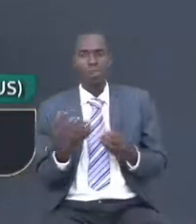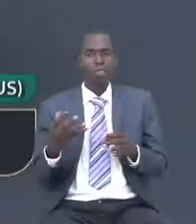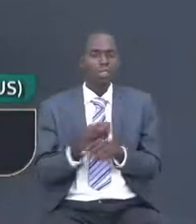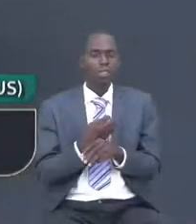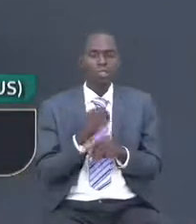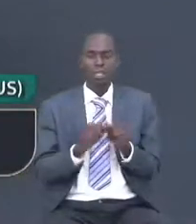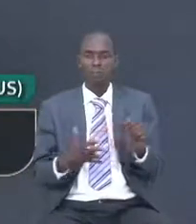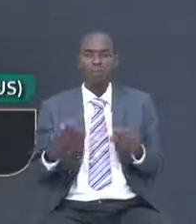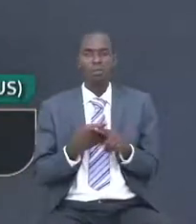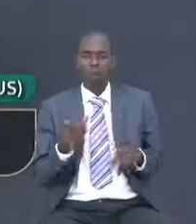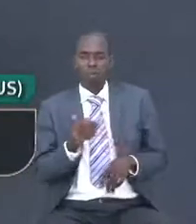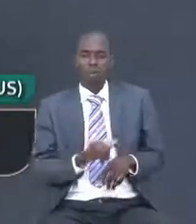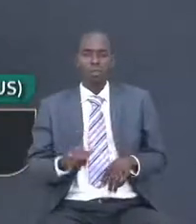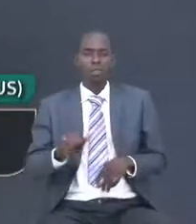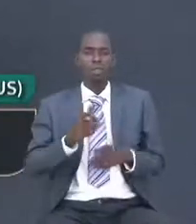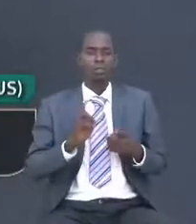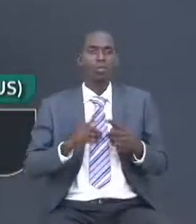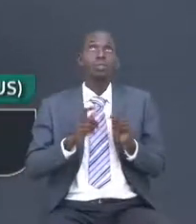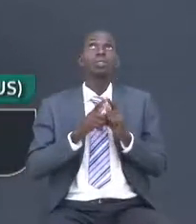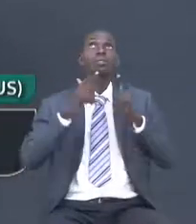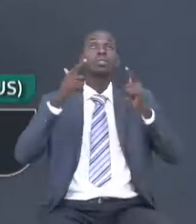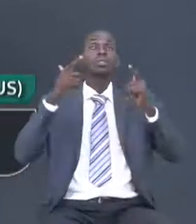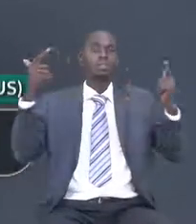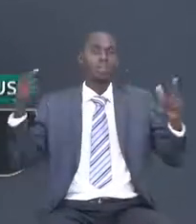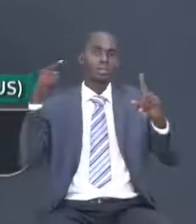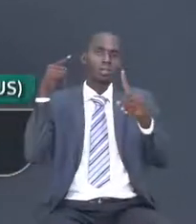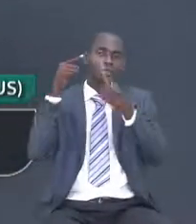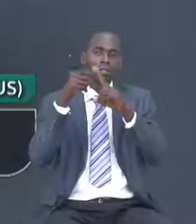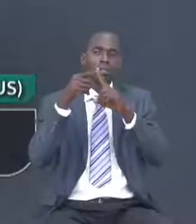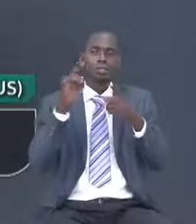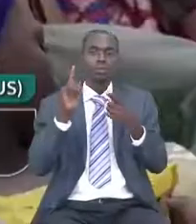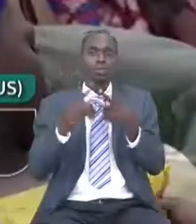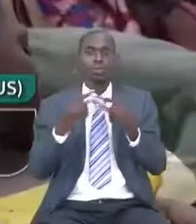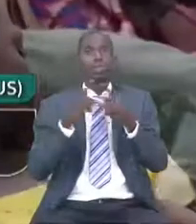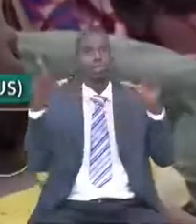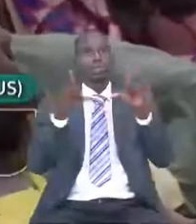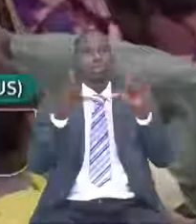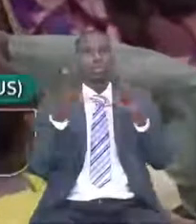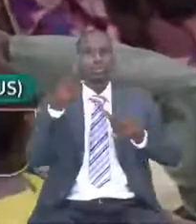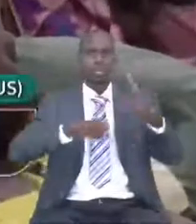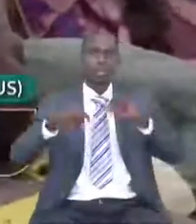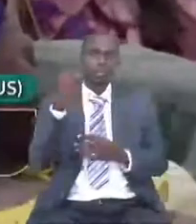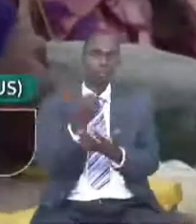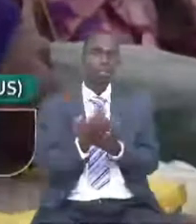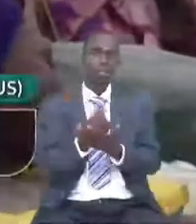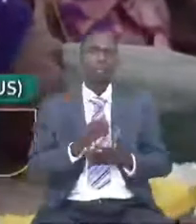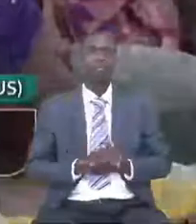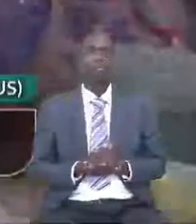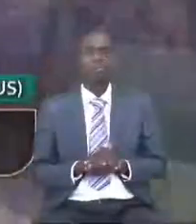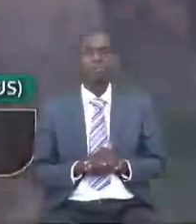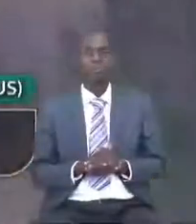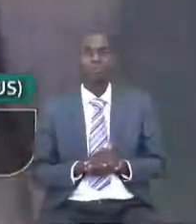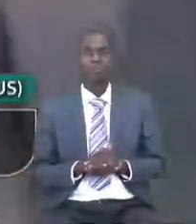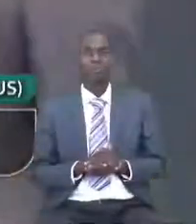superviser, ce que tu dois organiser, et tu prends ces choses du niveau ordinaire pour l'amener au niveau extraordinaire. Je n'entends pas ton